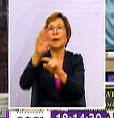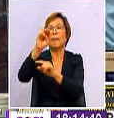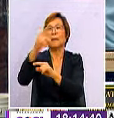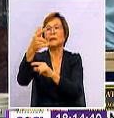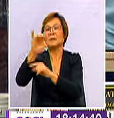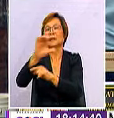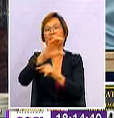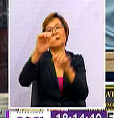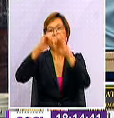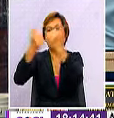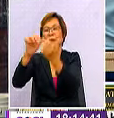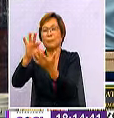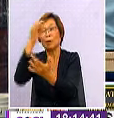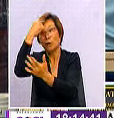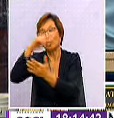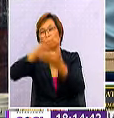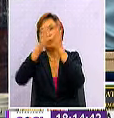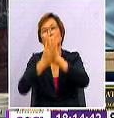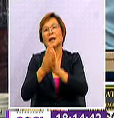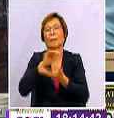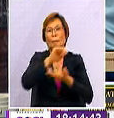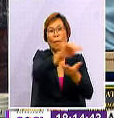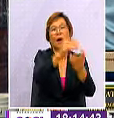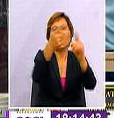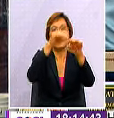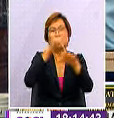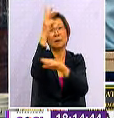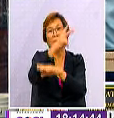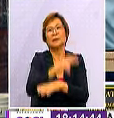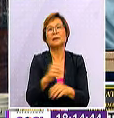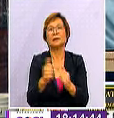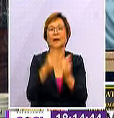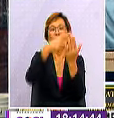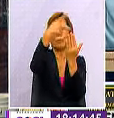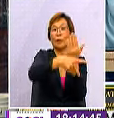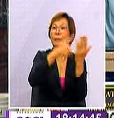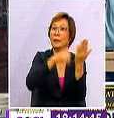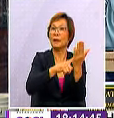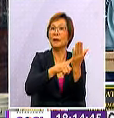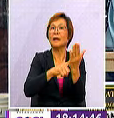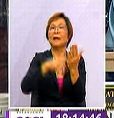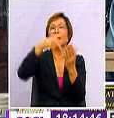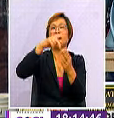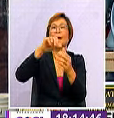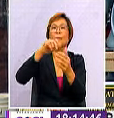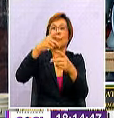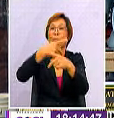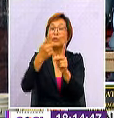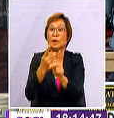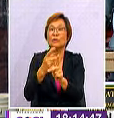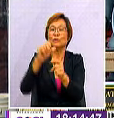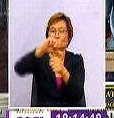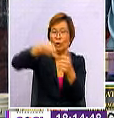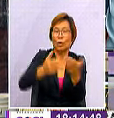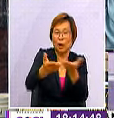dan agensi terpilih yang lain untuk menjadi pembekal kepada kerajaan. Dengan inisiatif ini, perusahaan sosial boleh membekal barangan